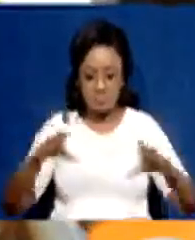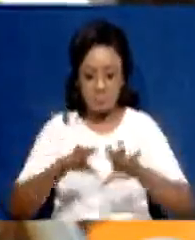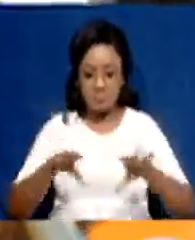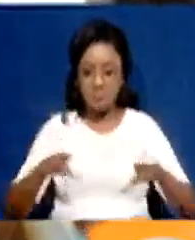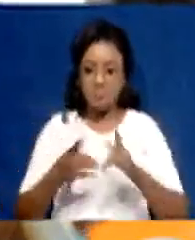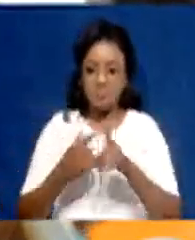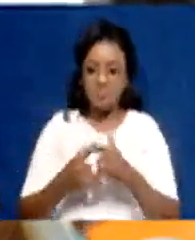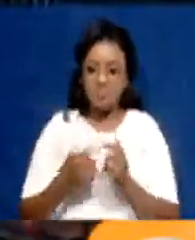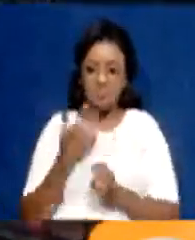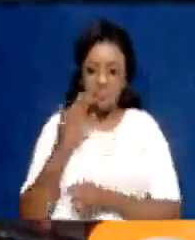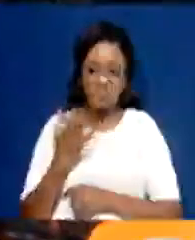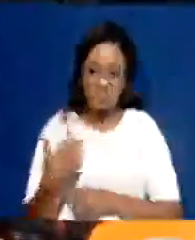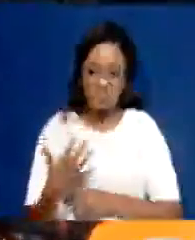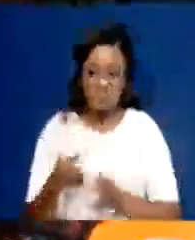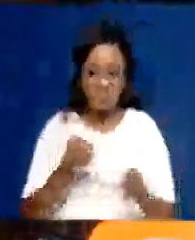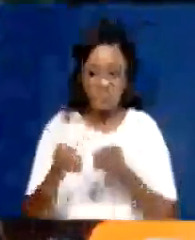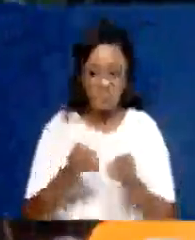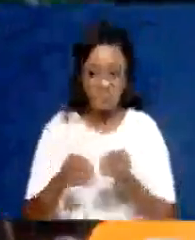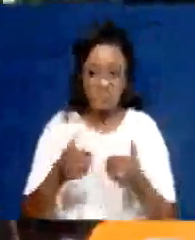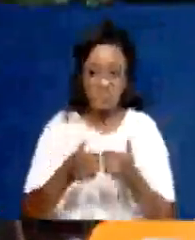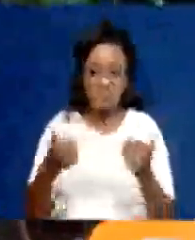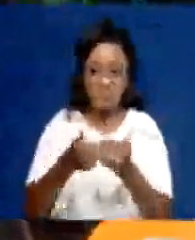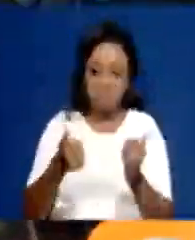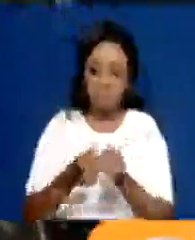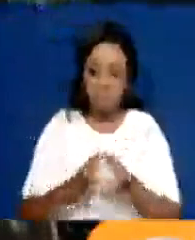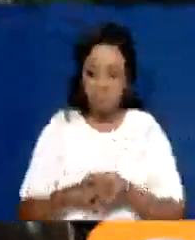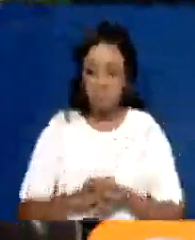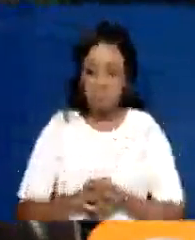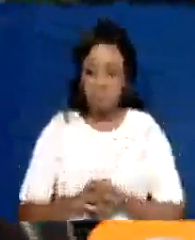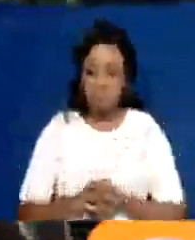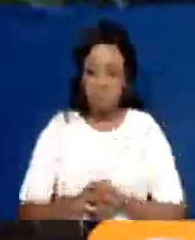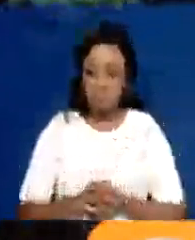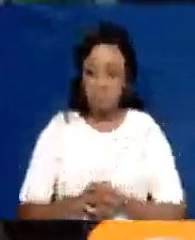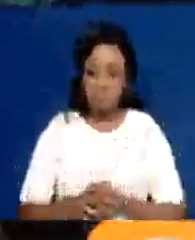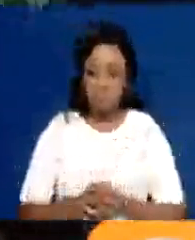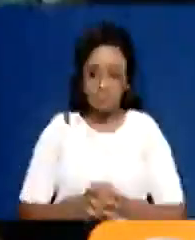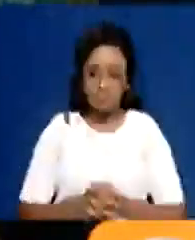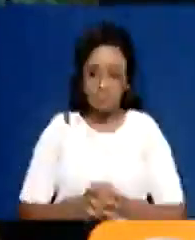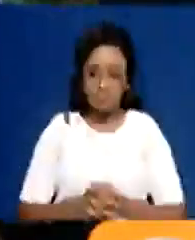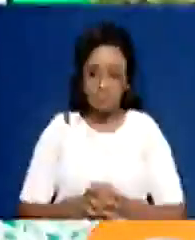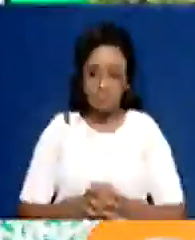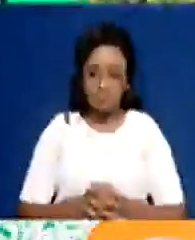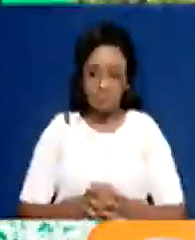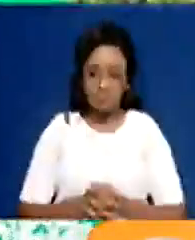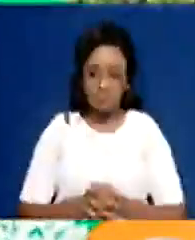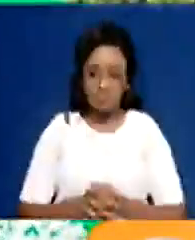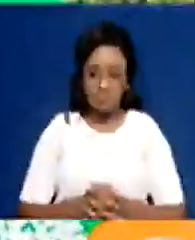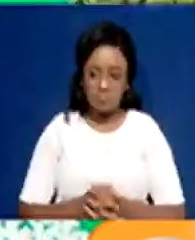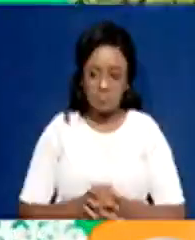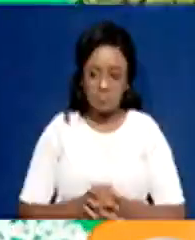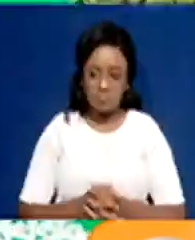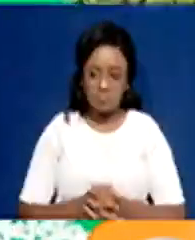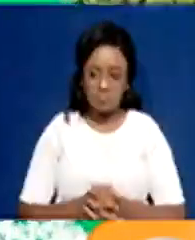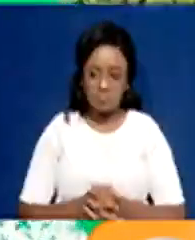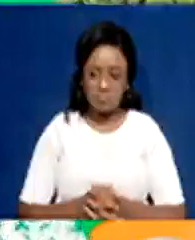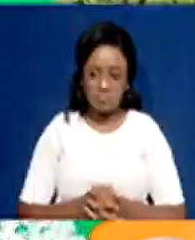kugawanya viwango tofauti. Matumizi bora ya maji na nafasi ni baadhi ya manufaa ya bustani za koni. Horizontally, they